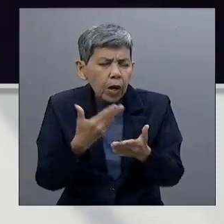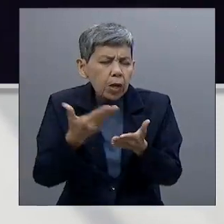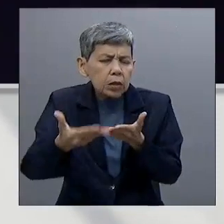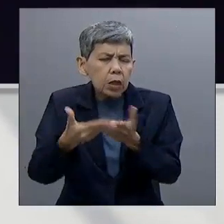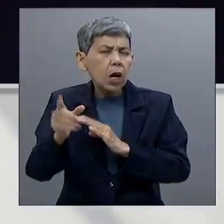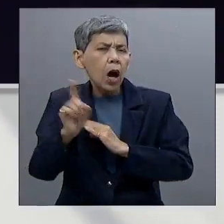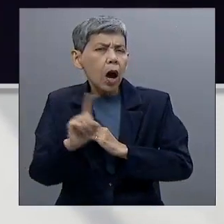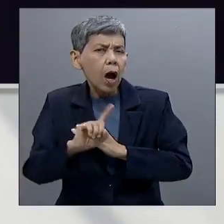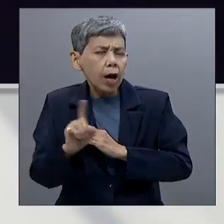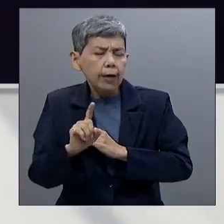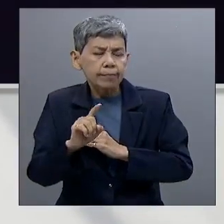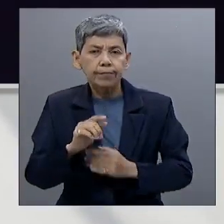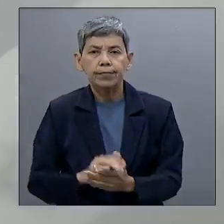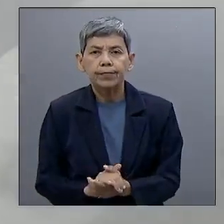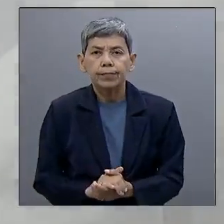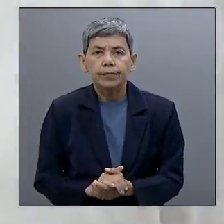ประเทศที่เป็นเป้าหมายค่ะ